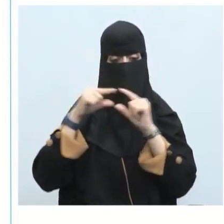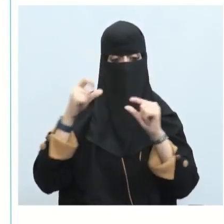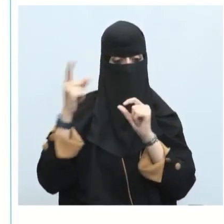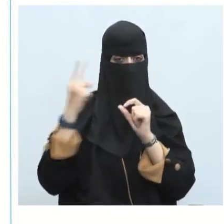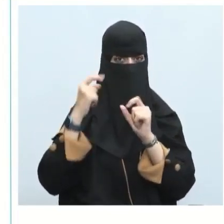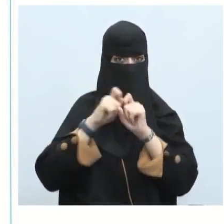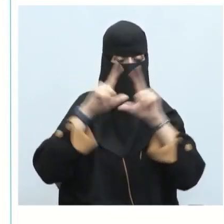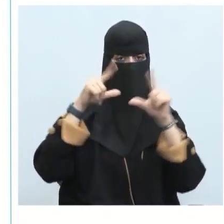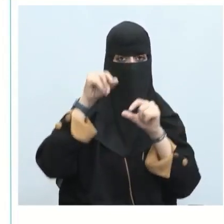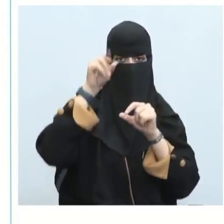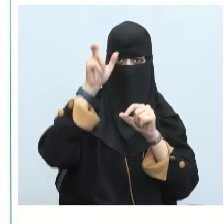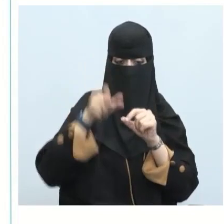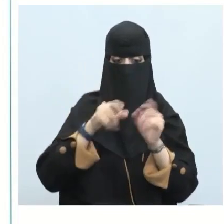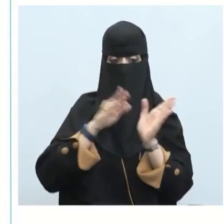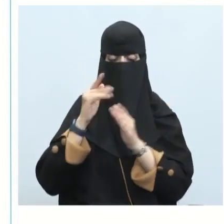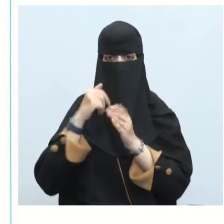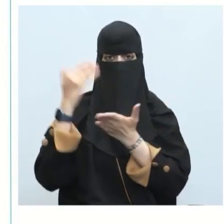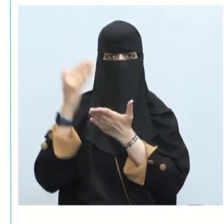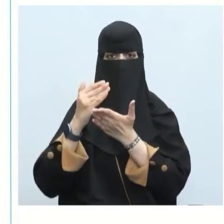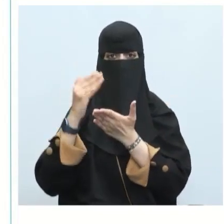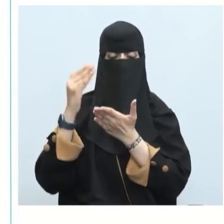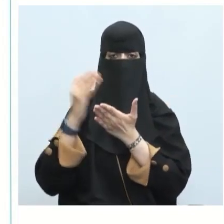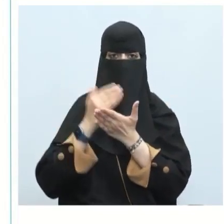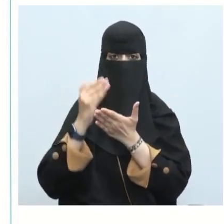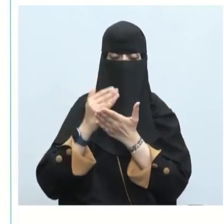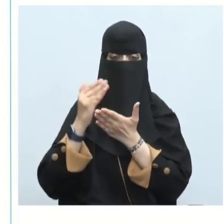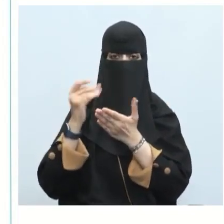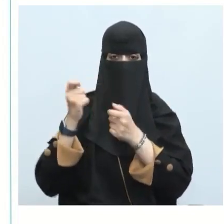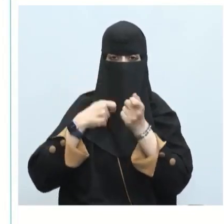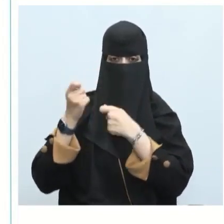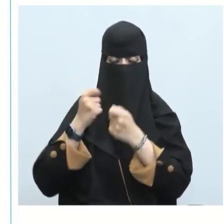بهدف توضيح الهويه العلامه